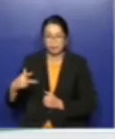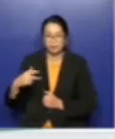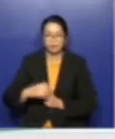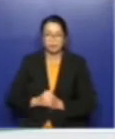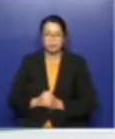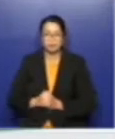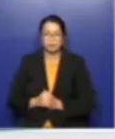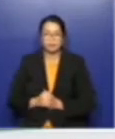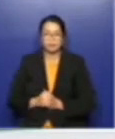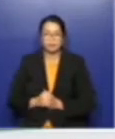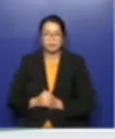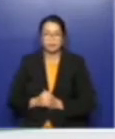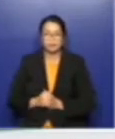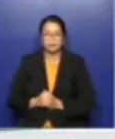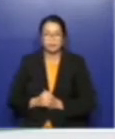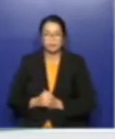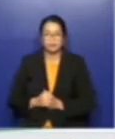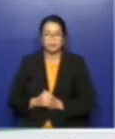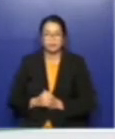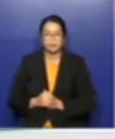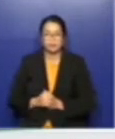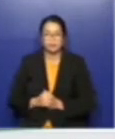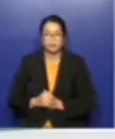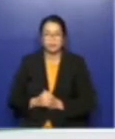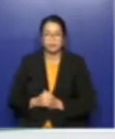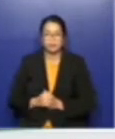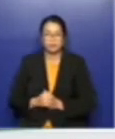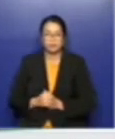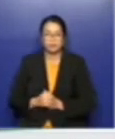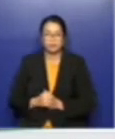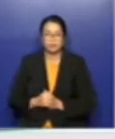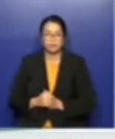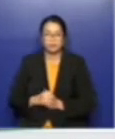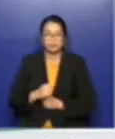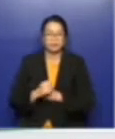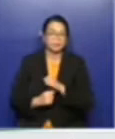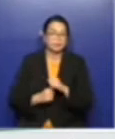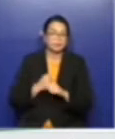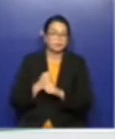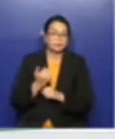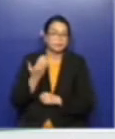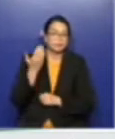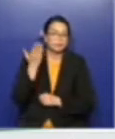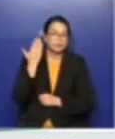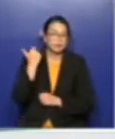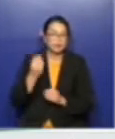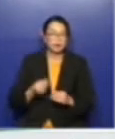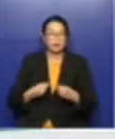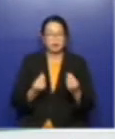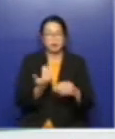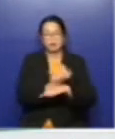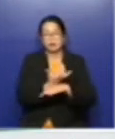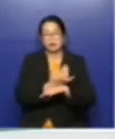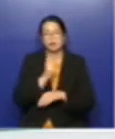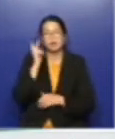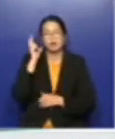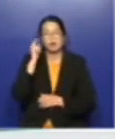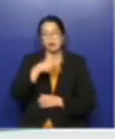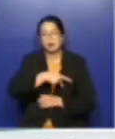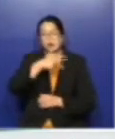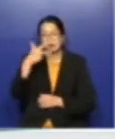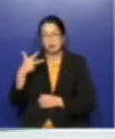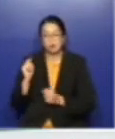เมื่อปีที่แล้วดิฉันให้ไทย PBS นำเสนอว่าไฟฟ้